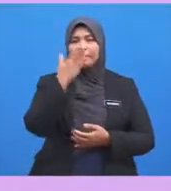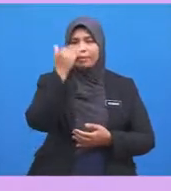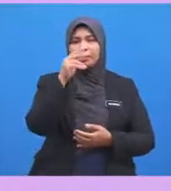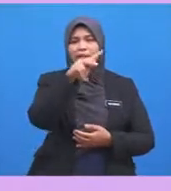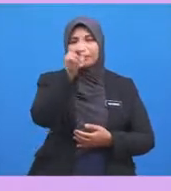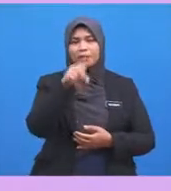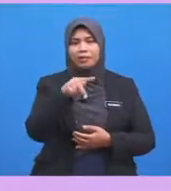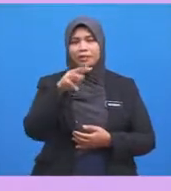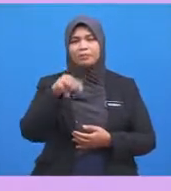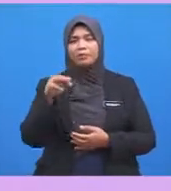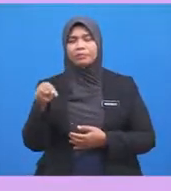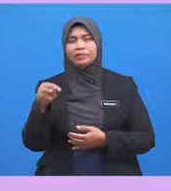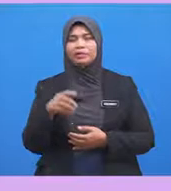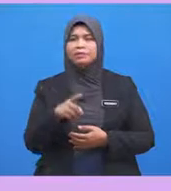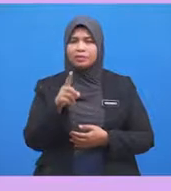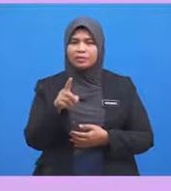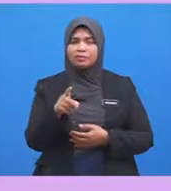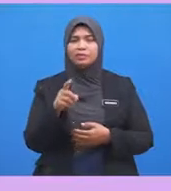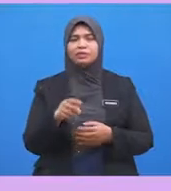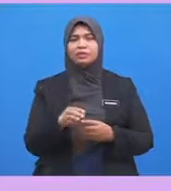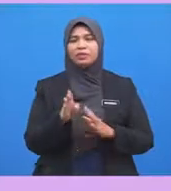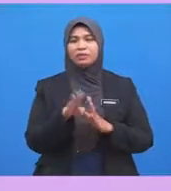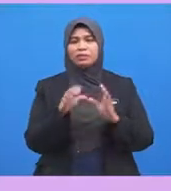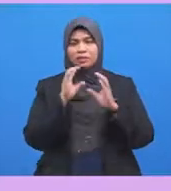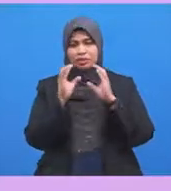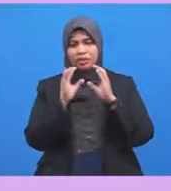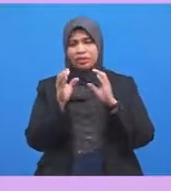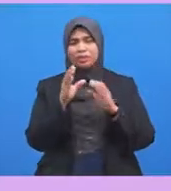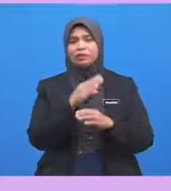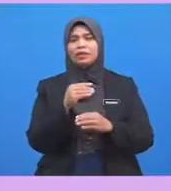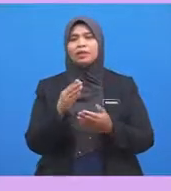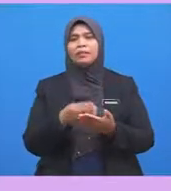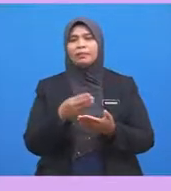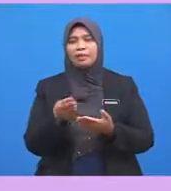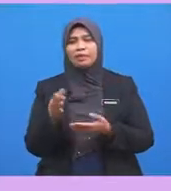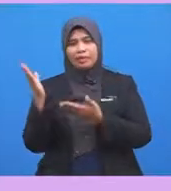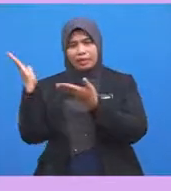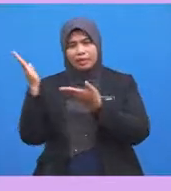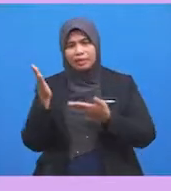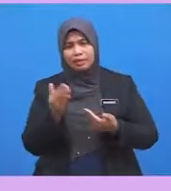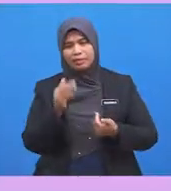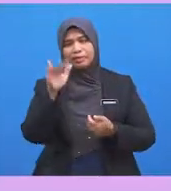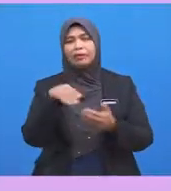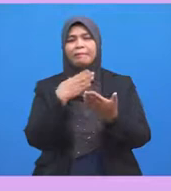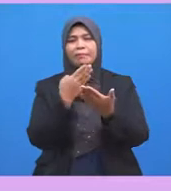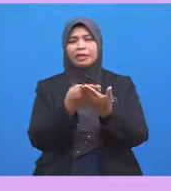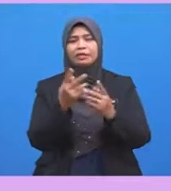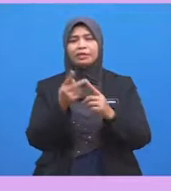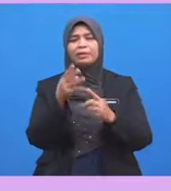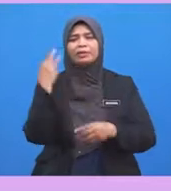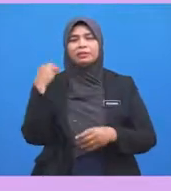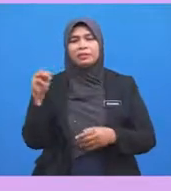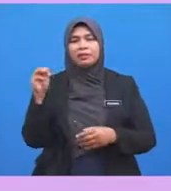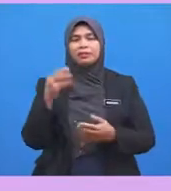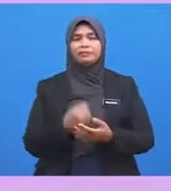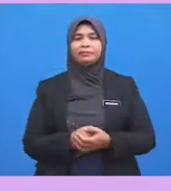Mengapakah murid-murid patut bertegur sapa dan memberi layanan yang baik kepada